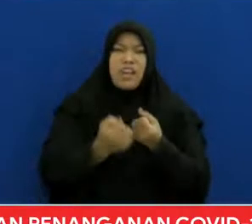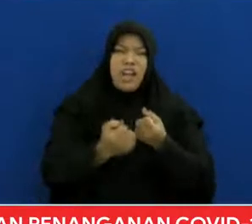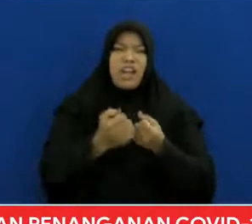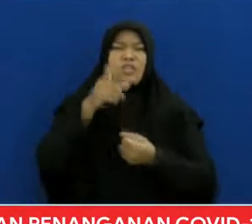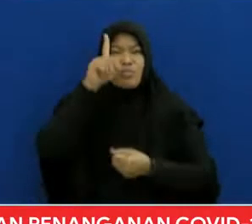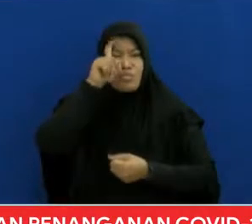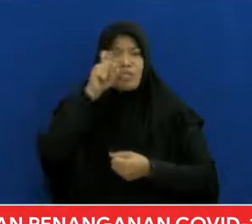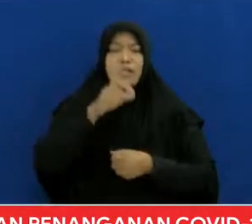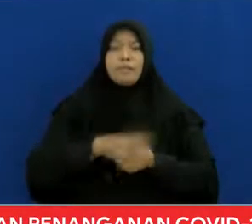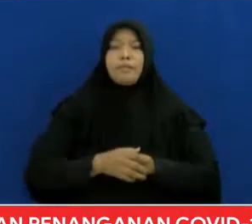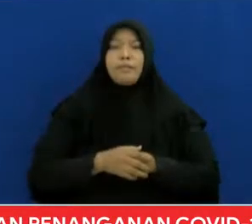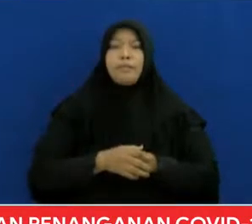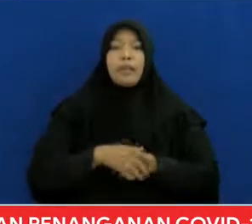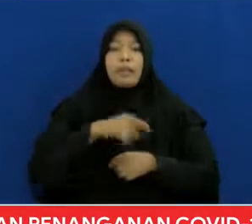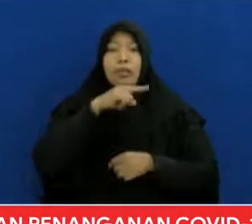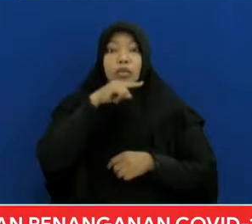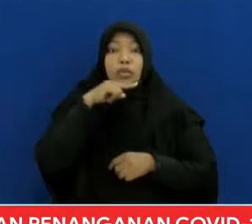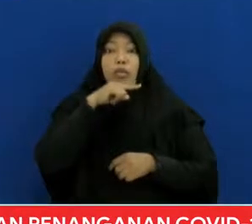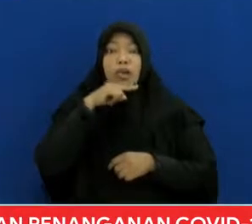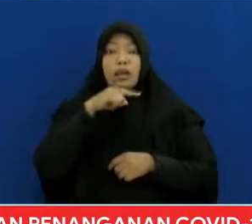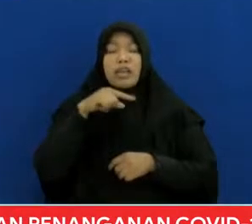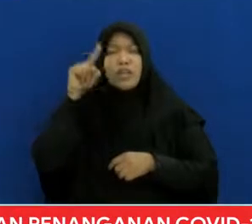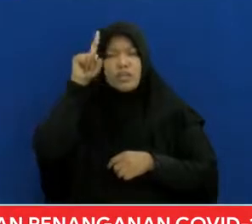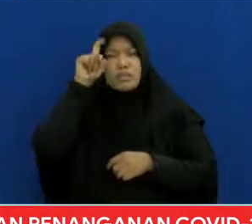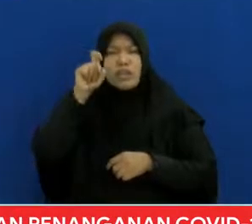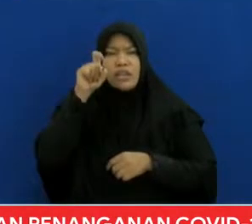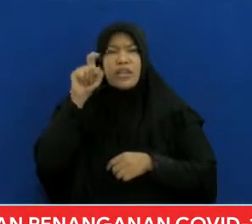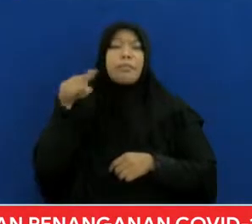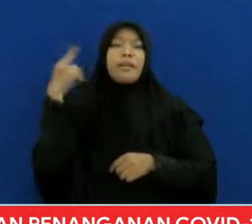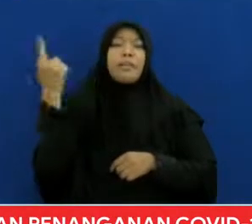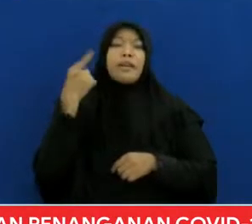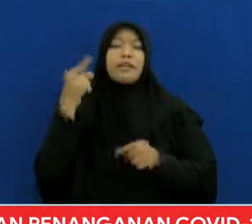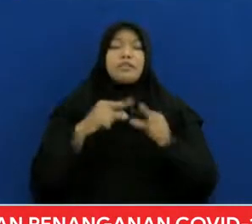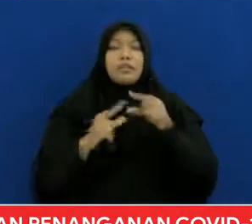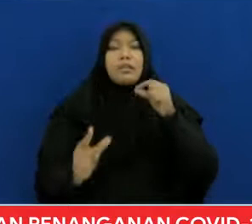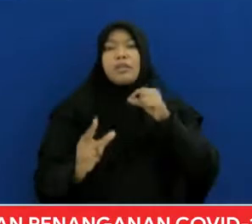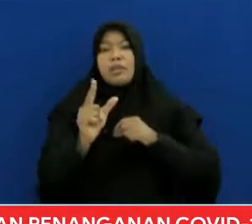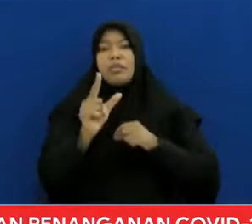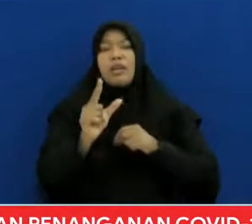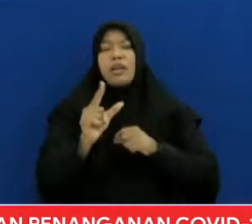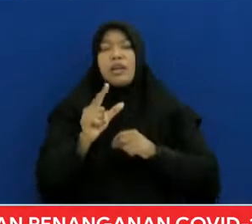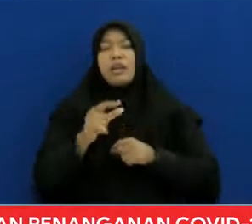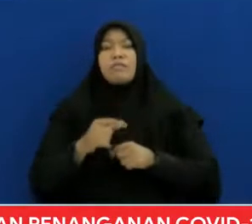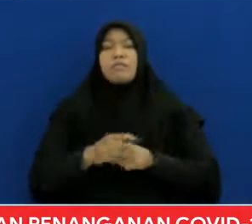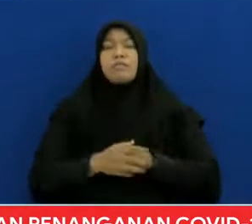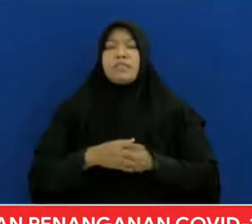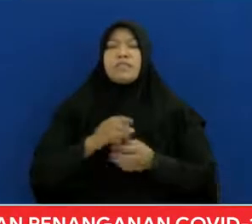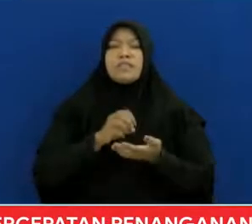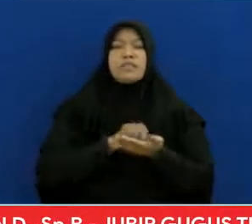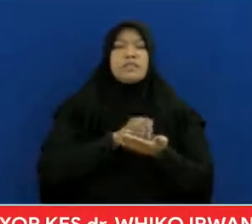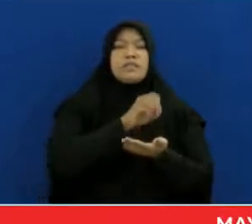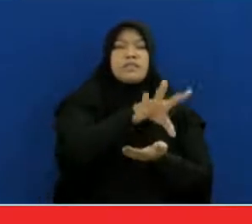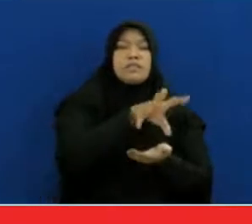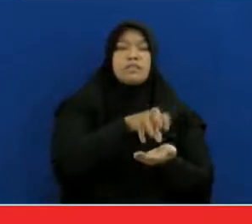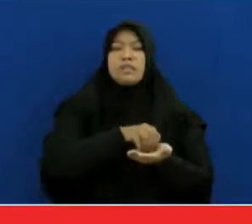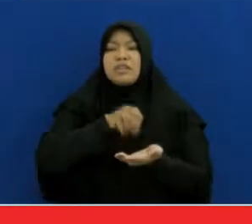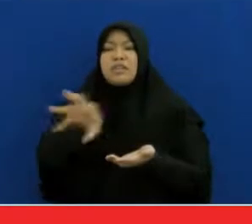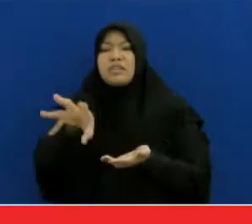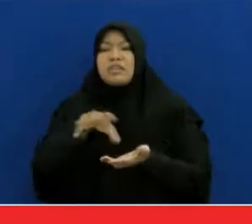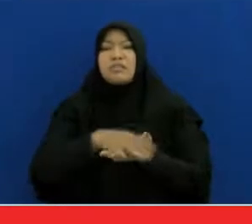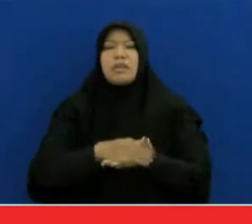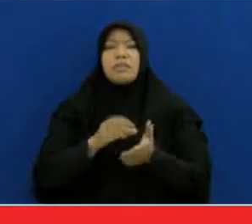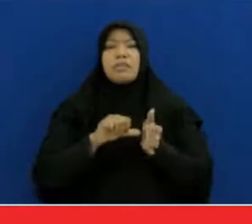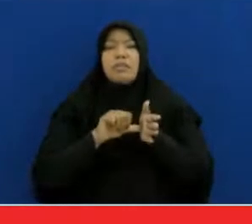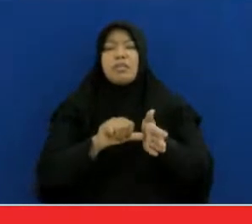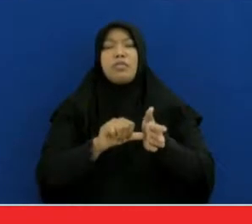Untuk mengurangi kesulitan, pemerintah Provinsi Sumatera Utara segera menyalurkan bantuan langsung tunai atau BLT